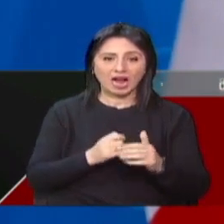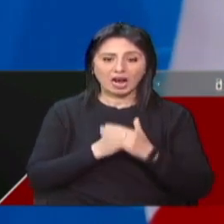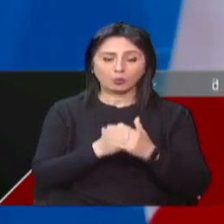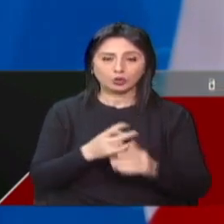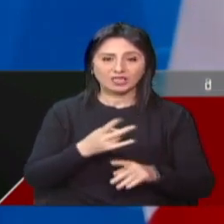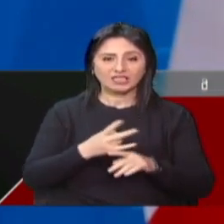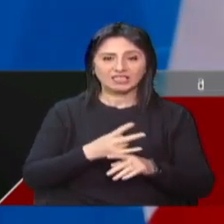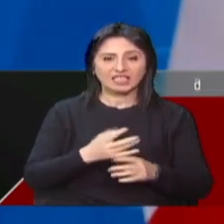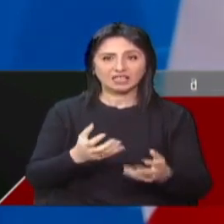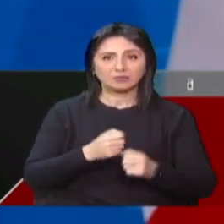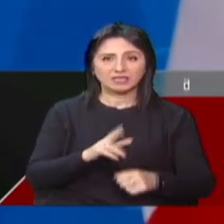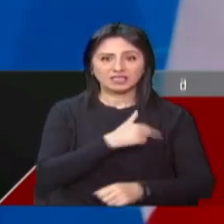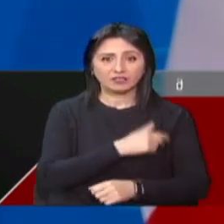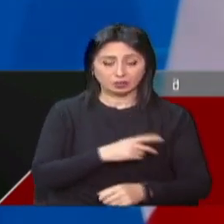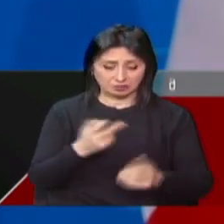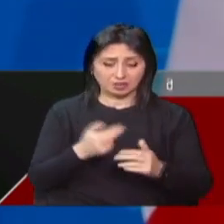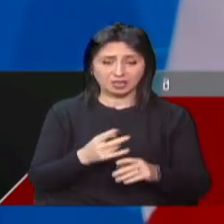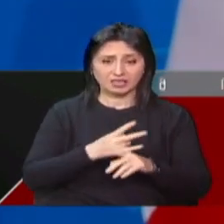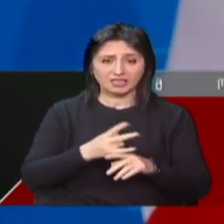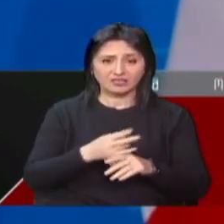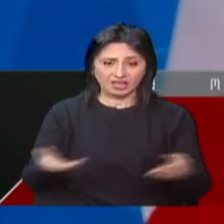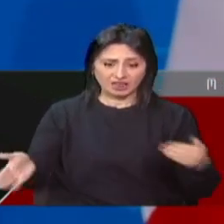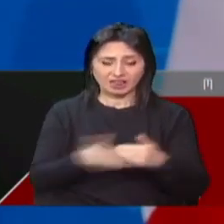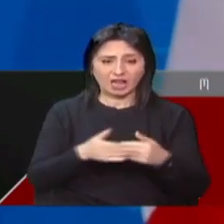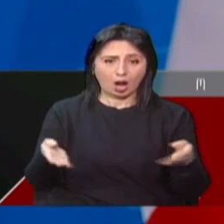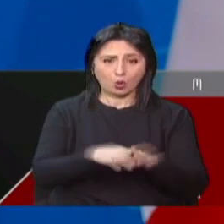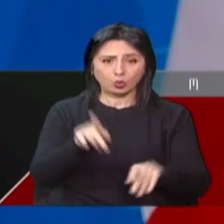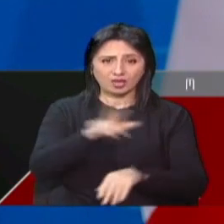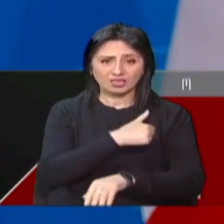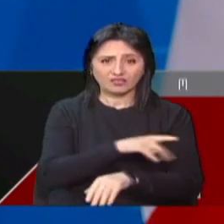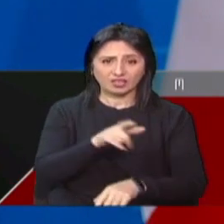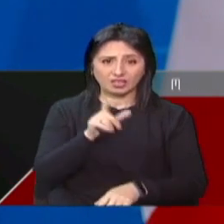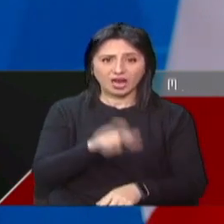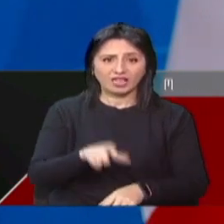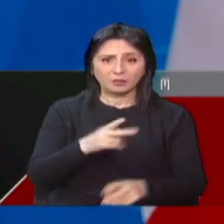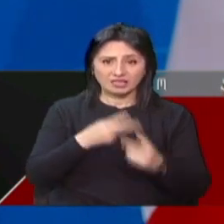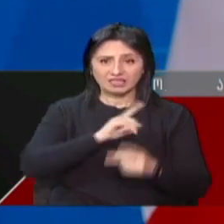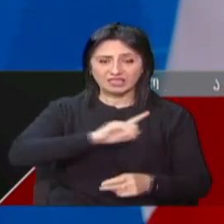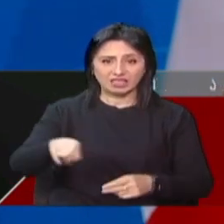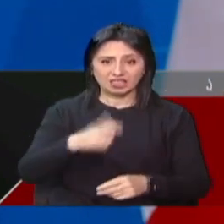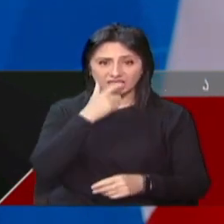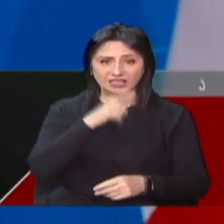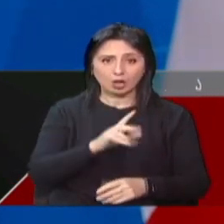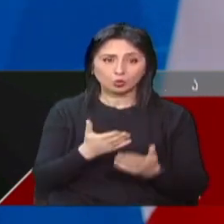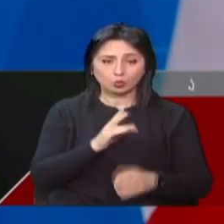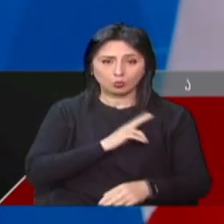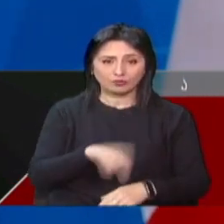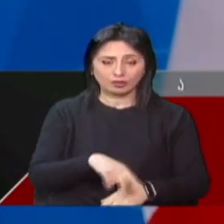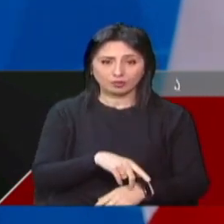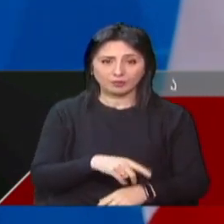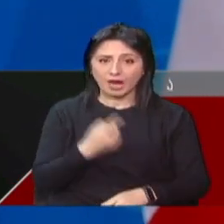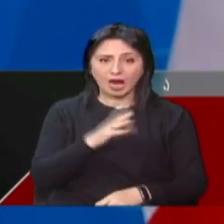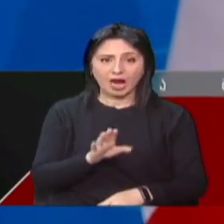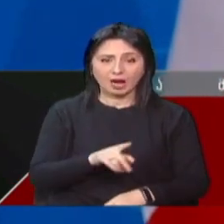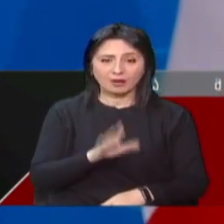ზიანს ღებულობენ. დიახ, რეპუტაციულ ზიანს კი დახურავენ და თითოეულ ადამიანი წავა ციხეში მიხელ სააკაშვილი მოხვდა. და არა